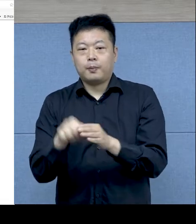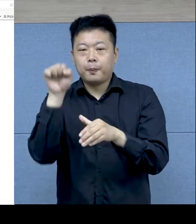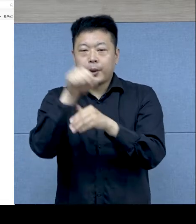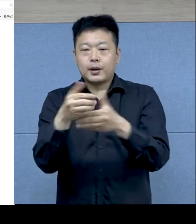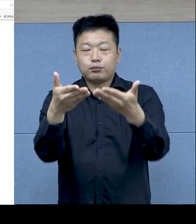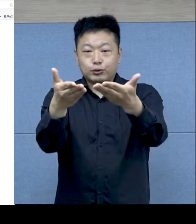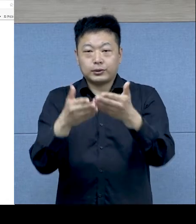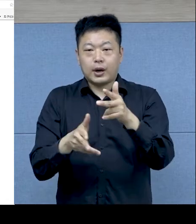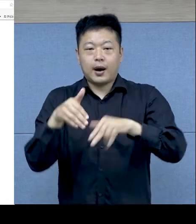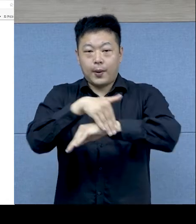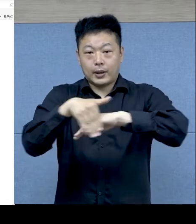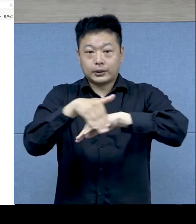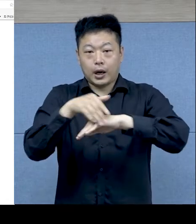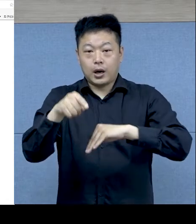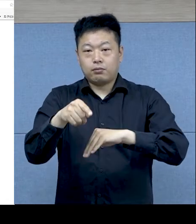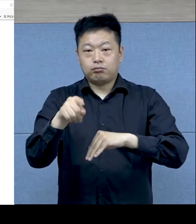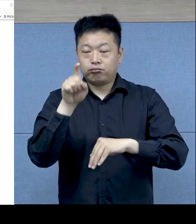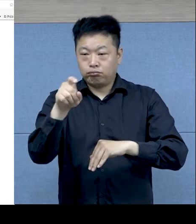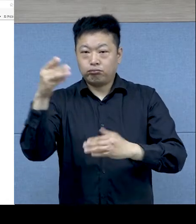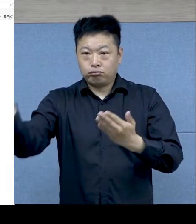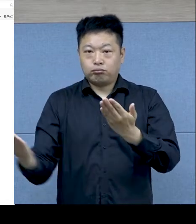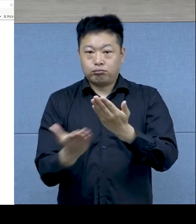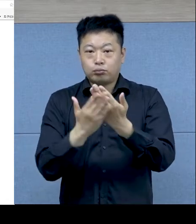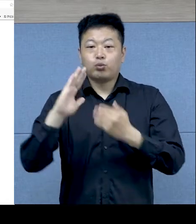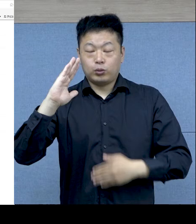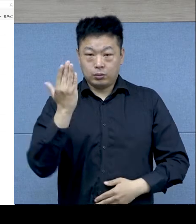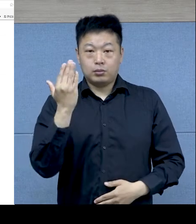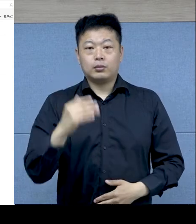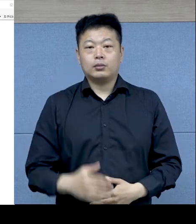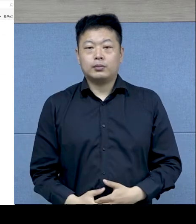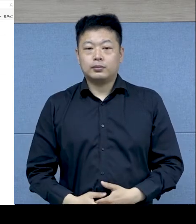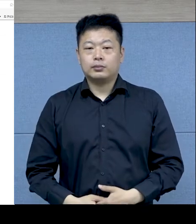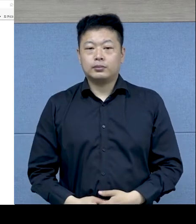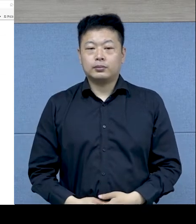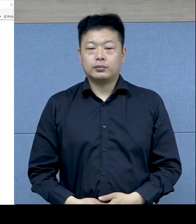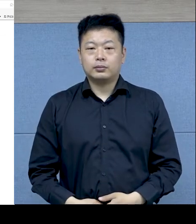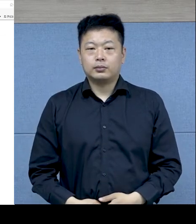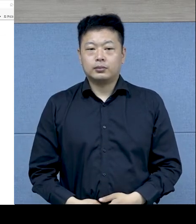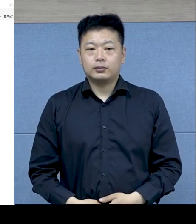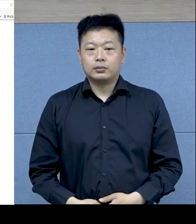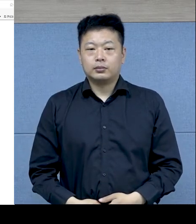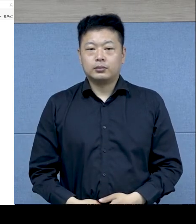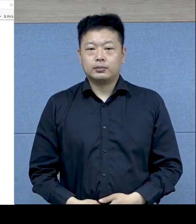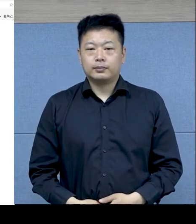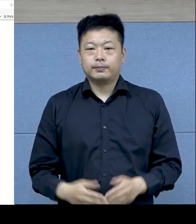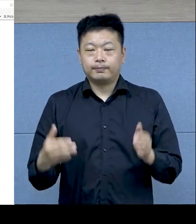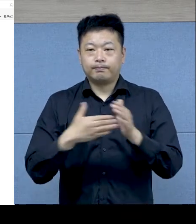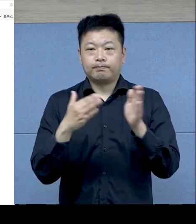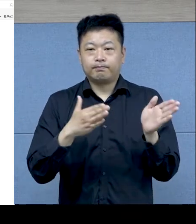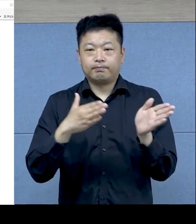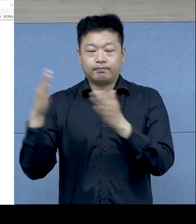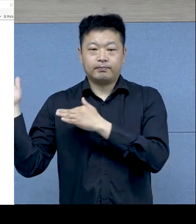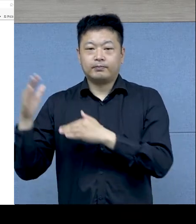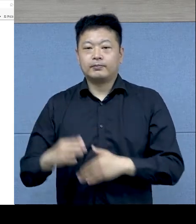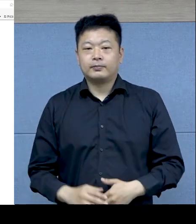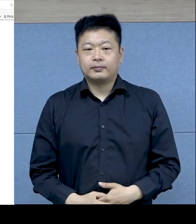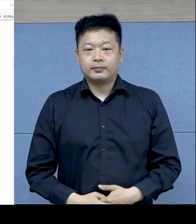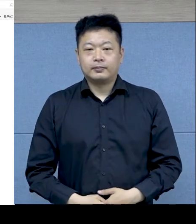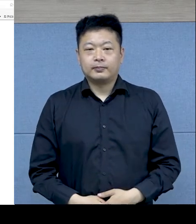협약하시면서 최종 승인 받으셨던 최종 실행 계획서를 여기다가 첨부를 해주시면 됩니다. 네, 저는 그냥 넘어가도록